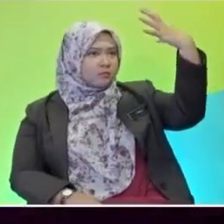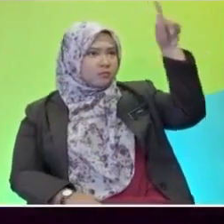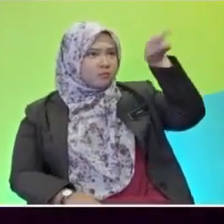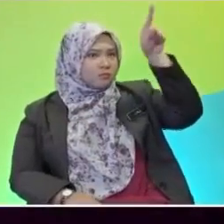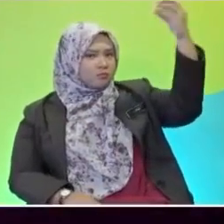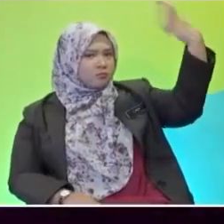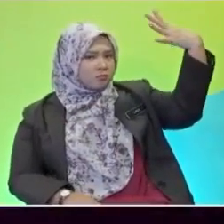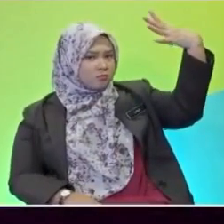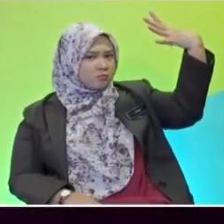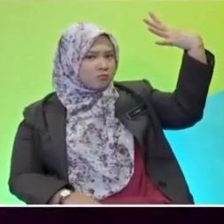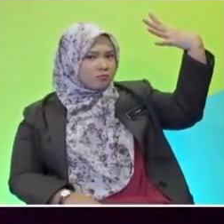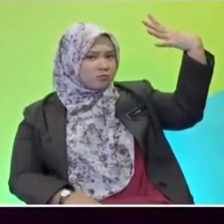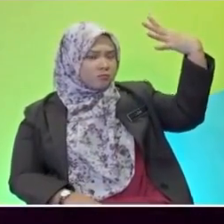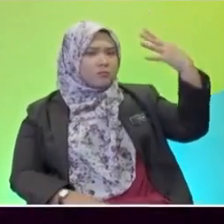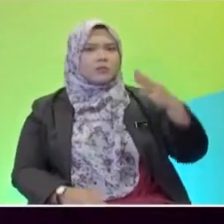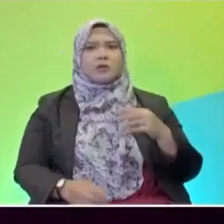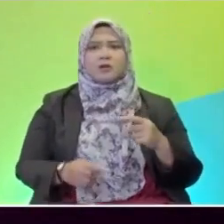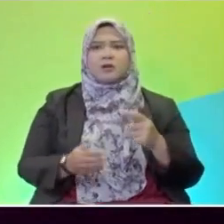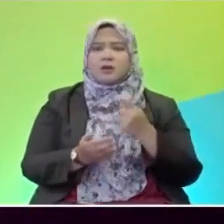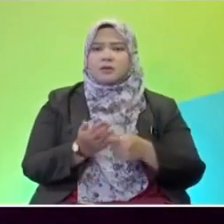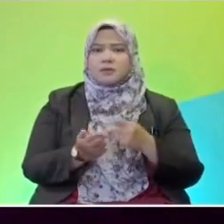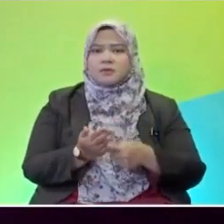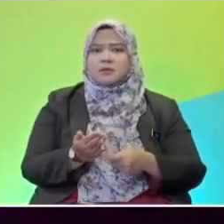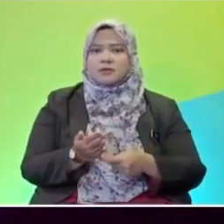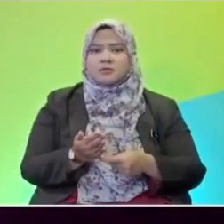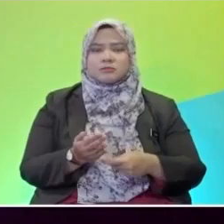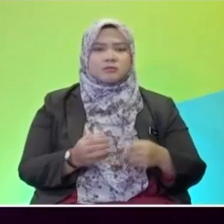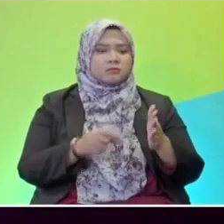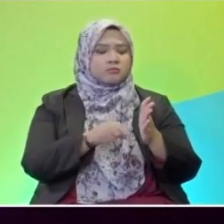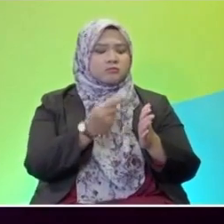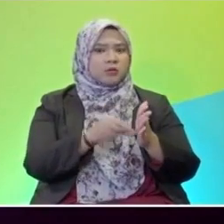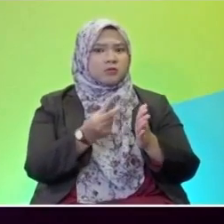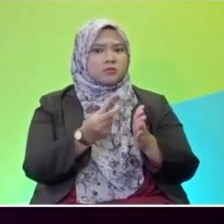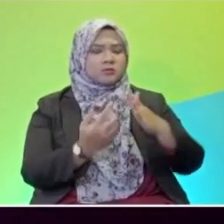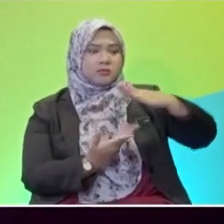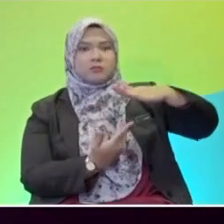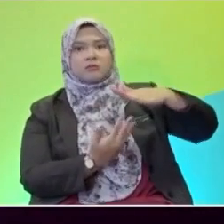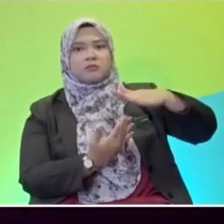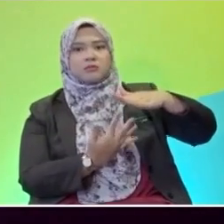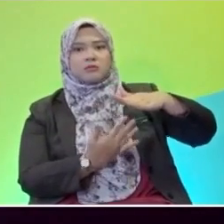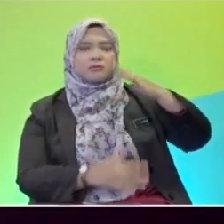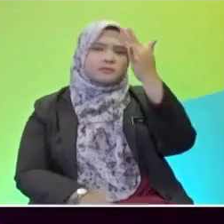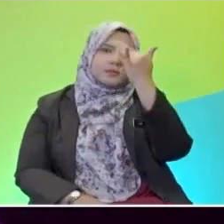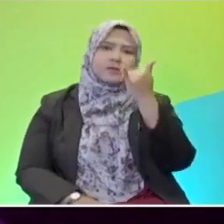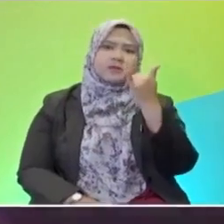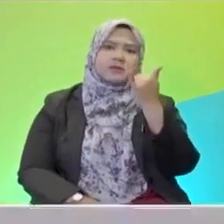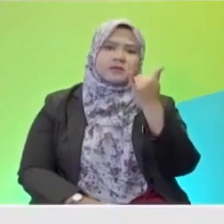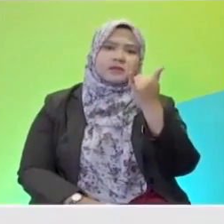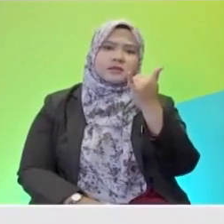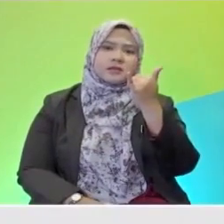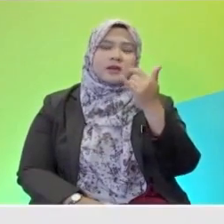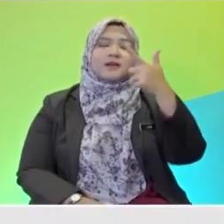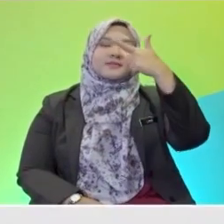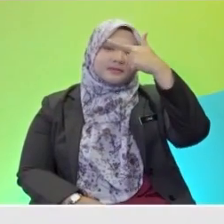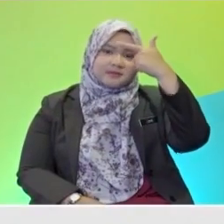itu membiaskan cahaya matahari nah Oke jadi kata pembesar tersebut telah membiaskan